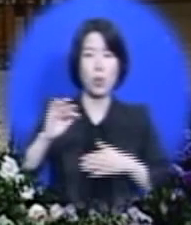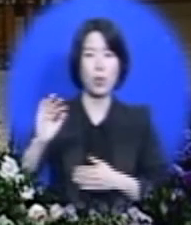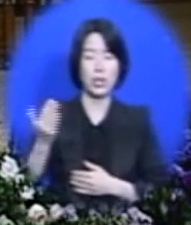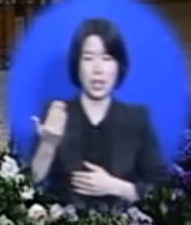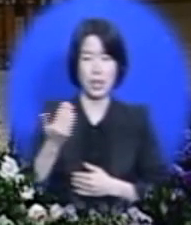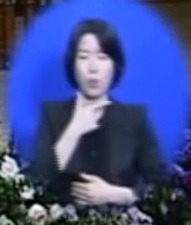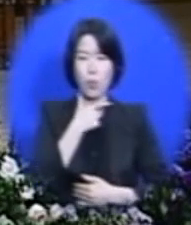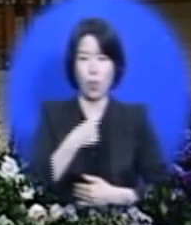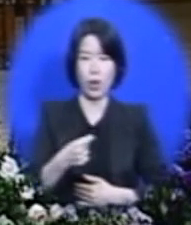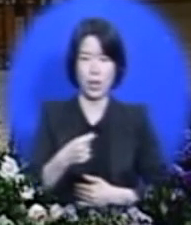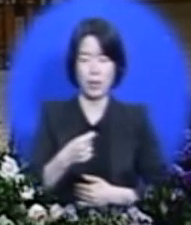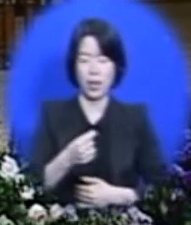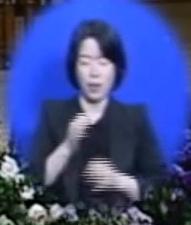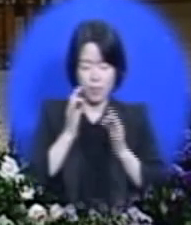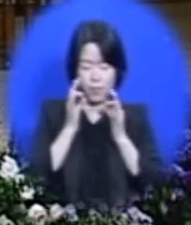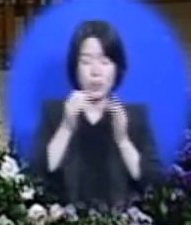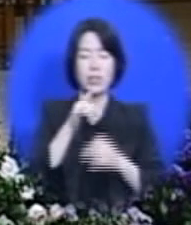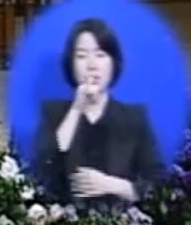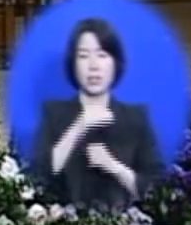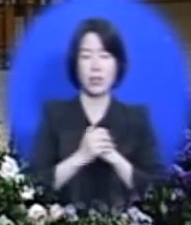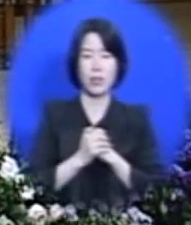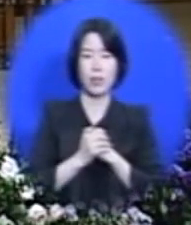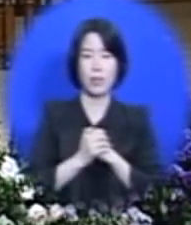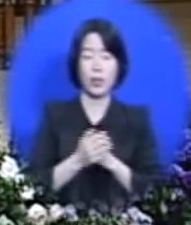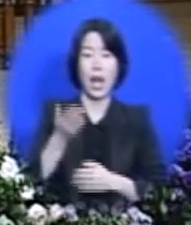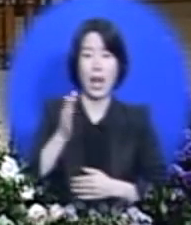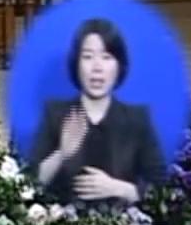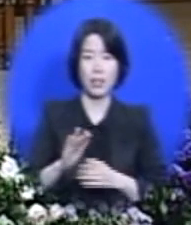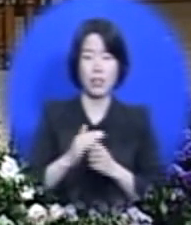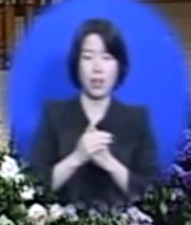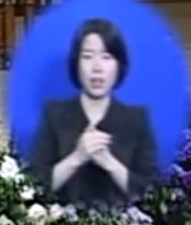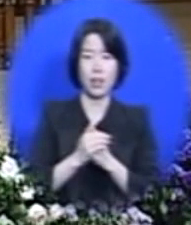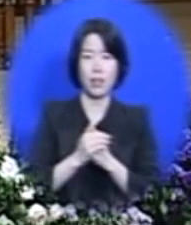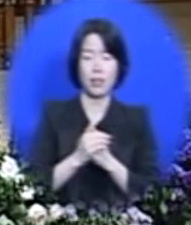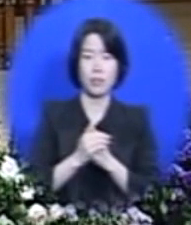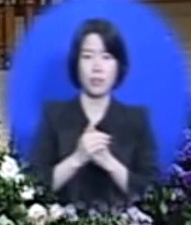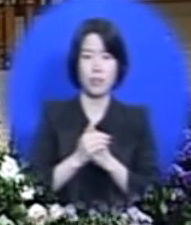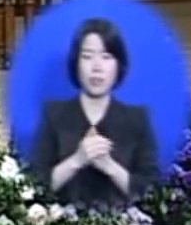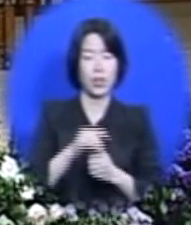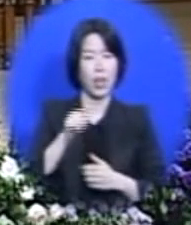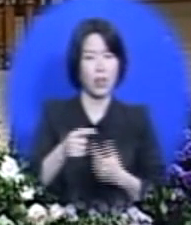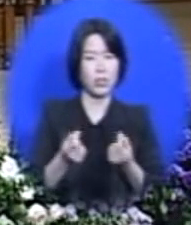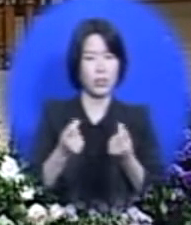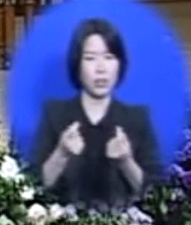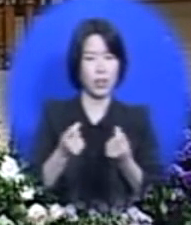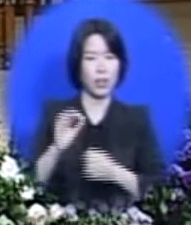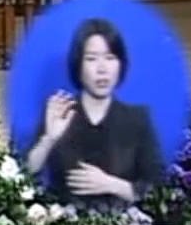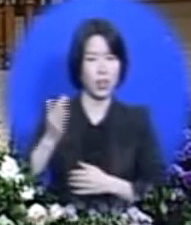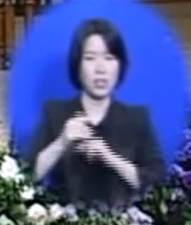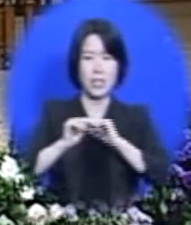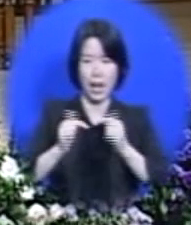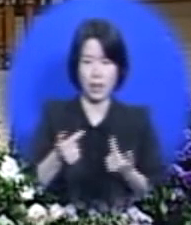마음이 간절했습니다. 그런데 그렇게 되지를 않는 것